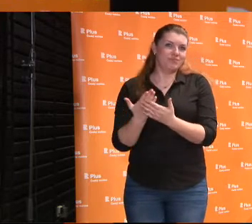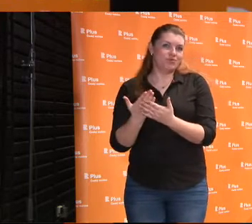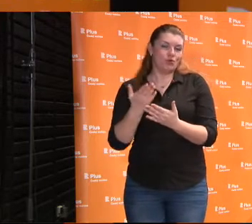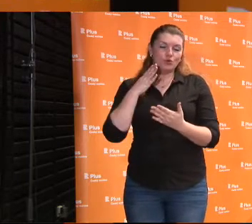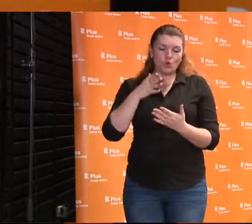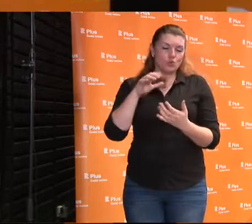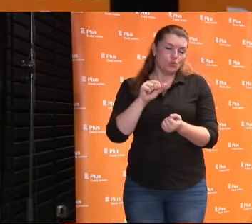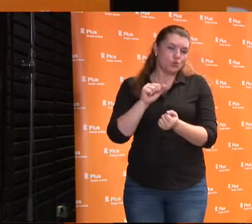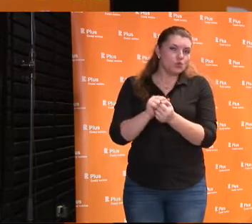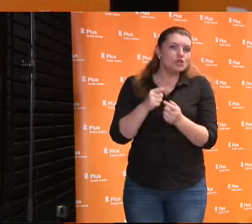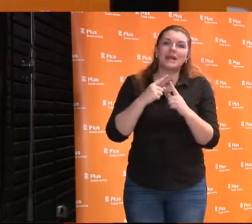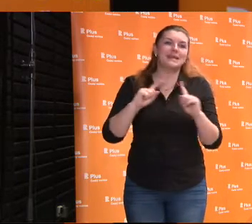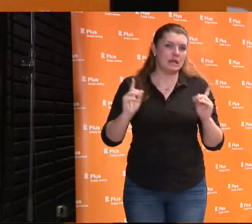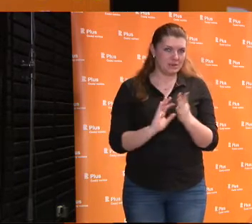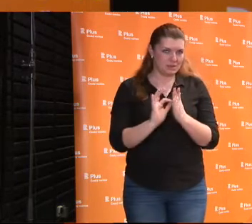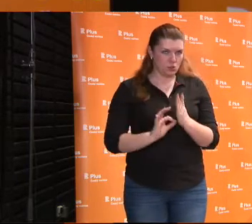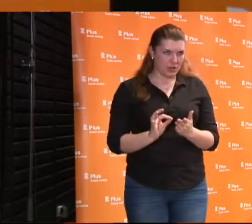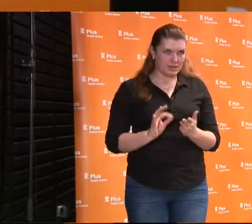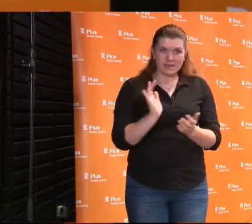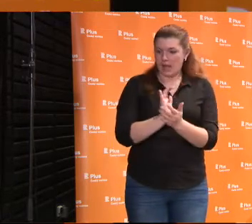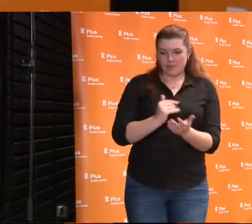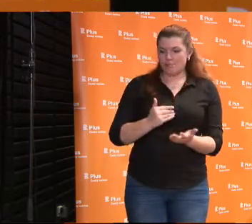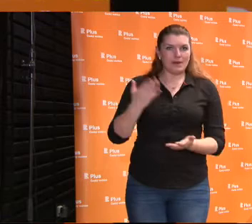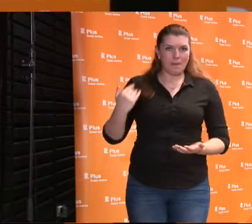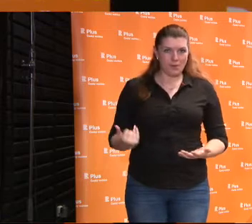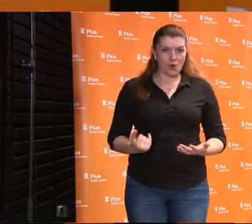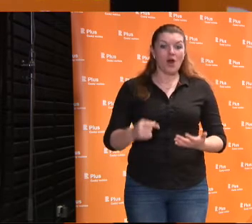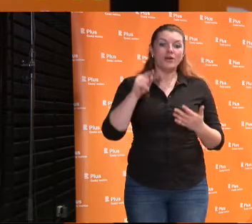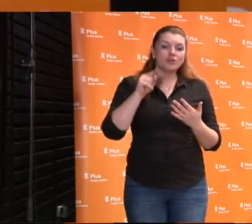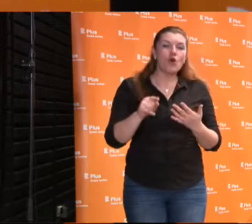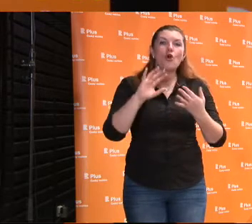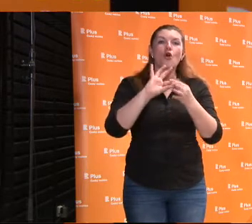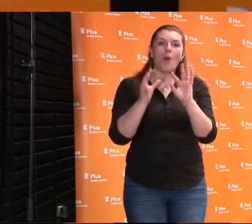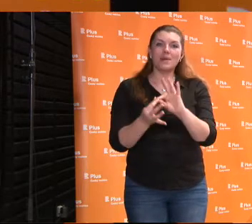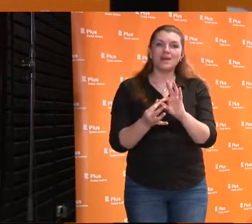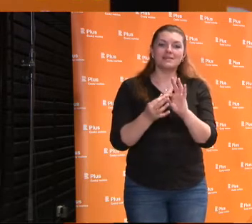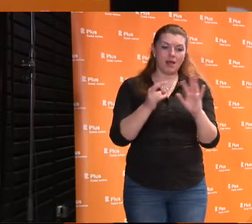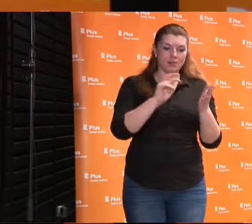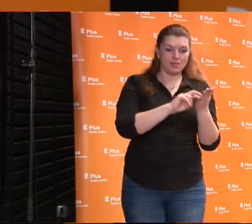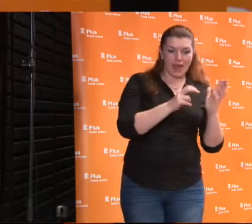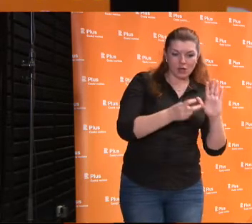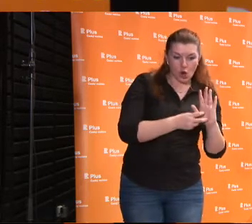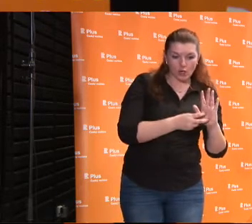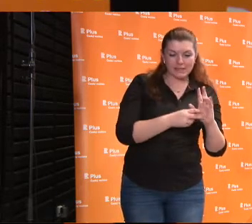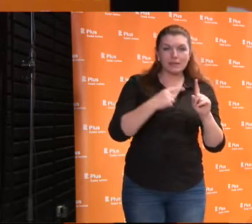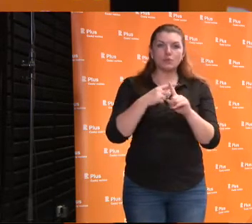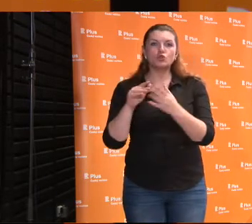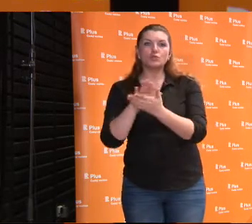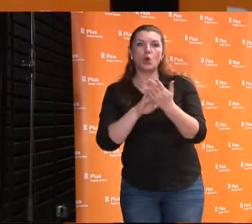dalekosáhlý důsledky. A je to tedy kombinace technologického a společenského přístupu.